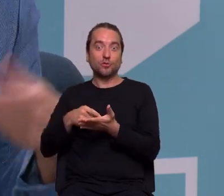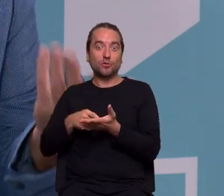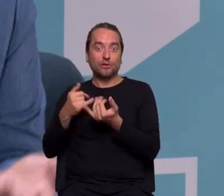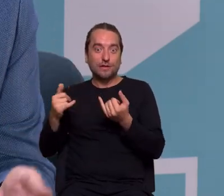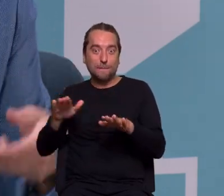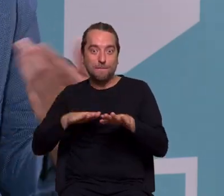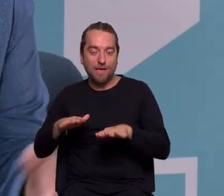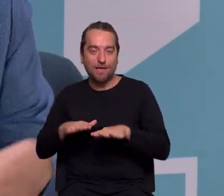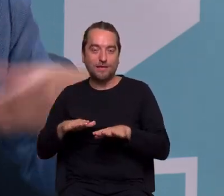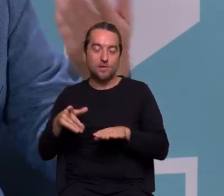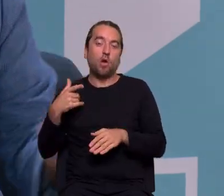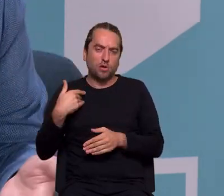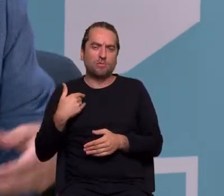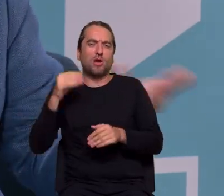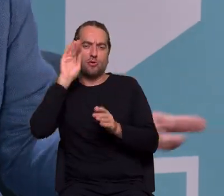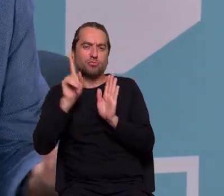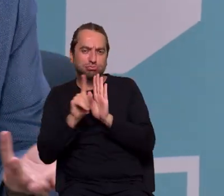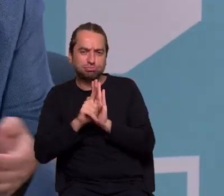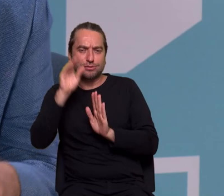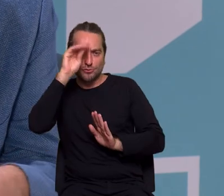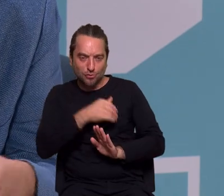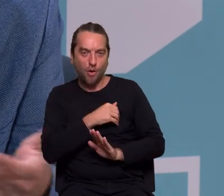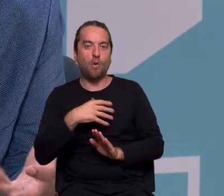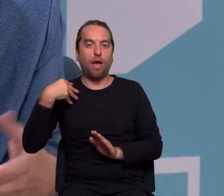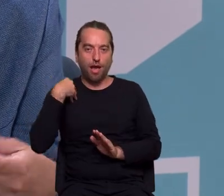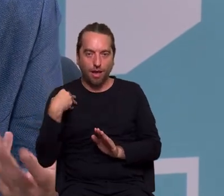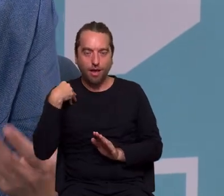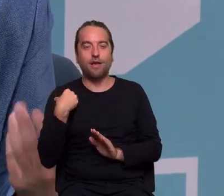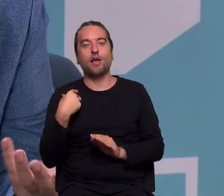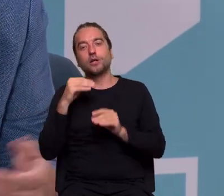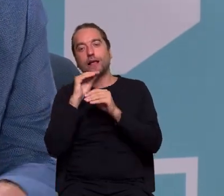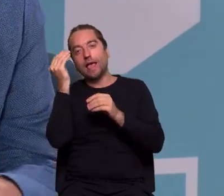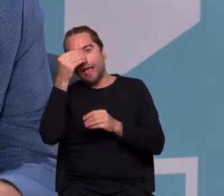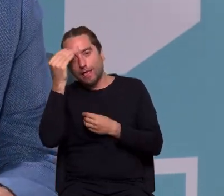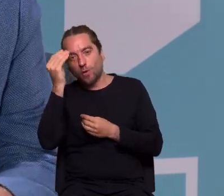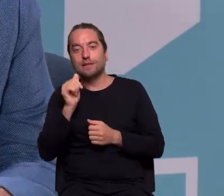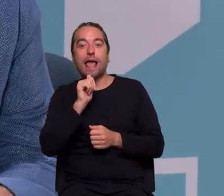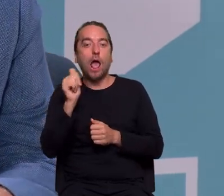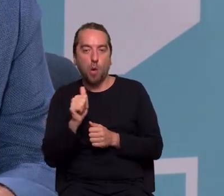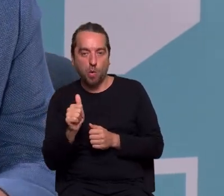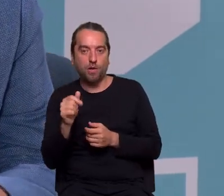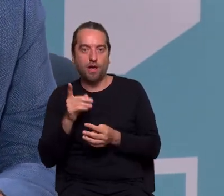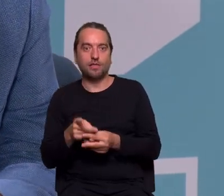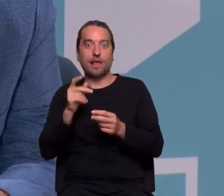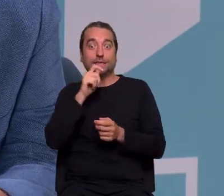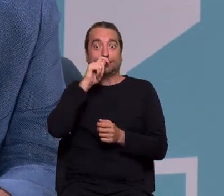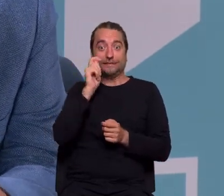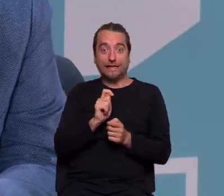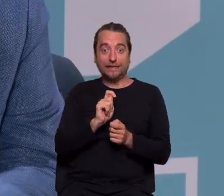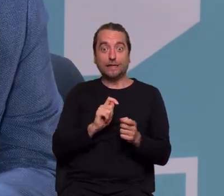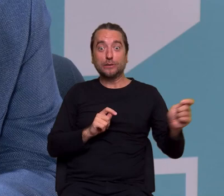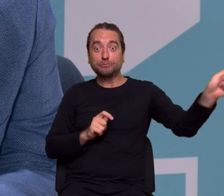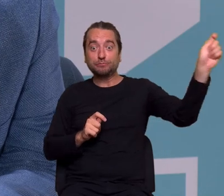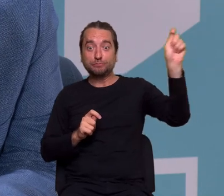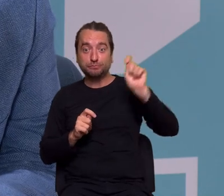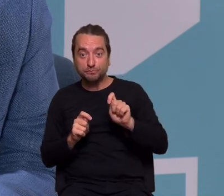miejsca, ponieważ chodziła do normalnej brytyjskiej szkoły, odebrała europejskie wykształcenie, natomiast nagle po dziadku, który przywędrował gdzieś